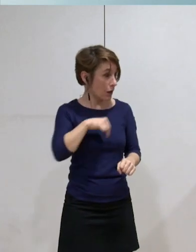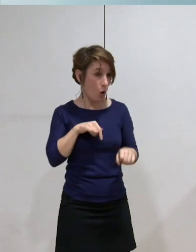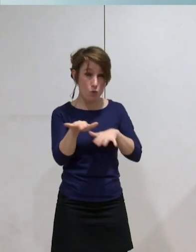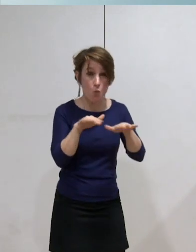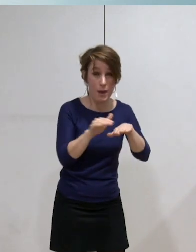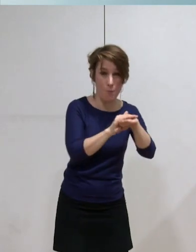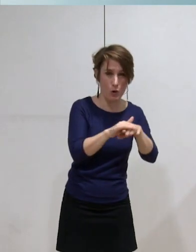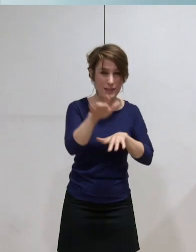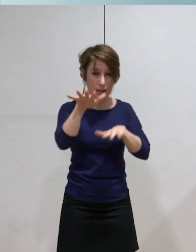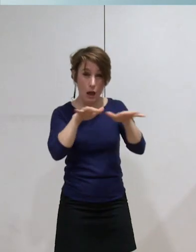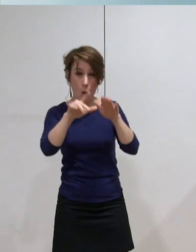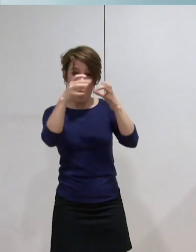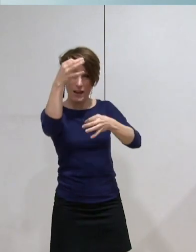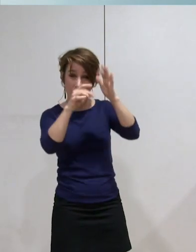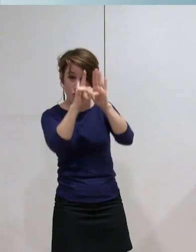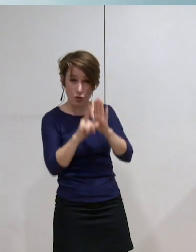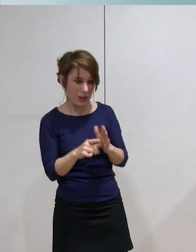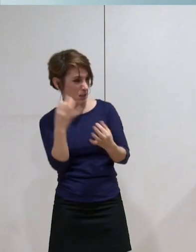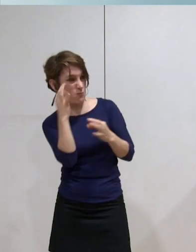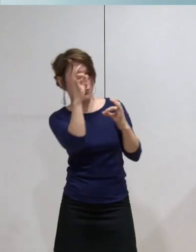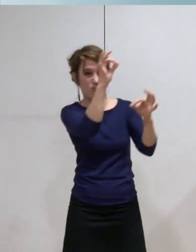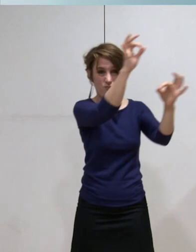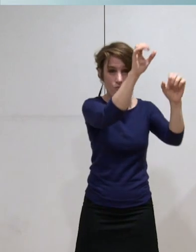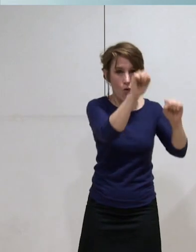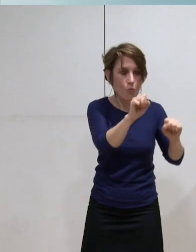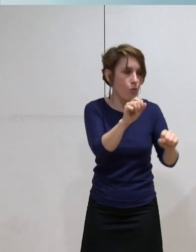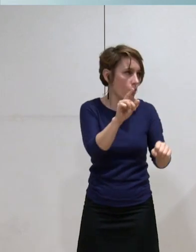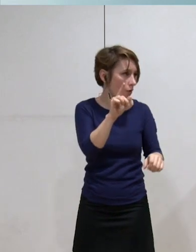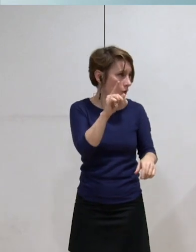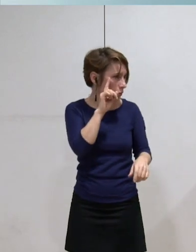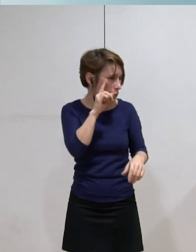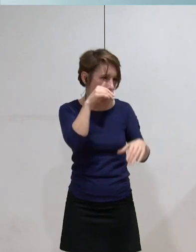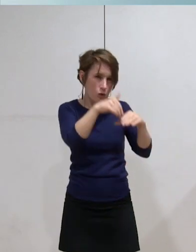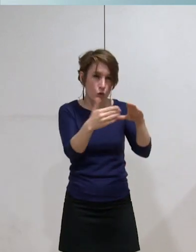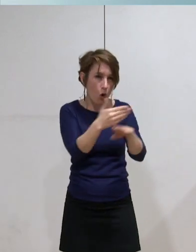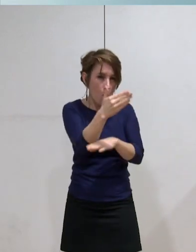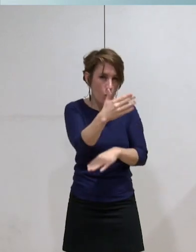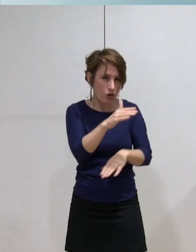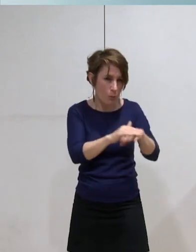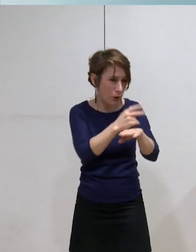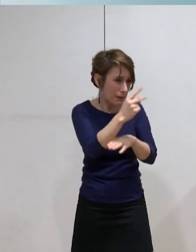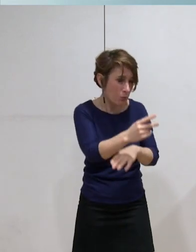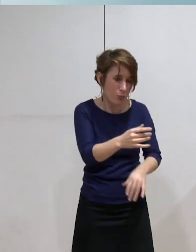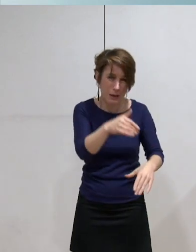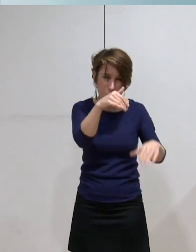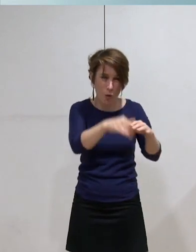de notre point de vue est la plus grande aberration de votre projet politique pour